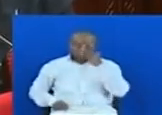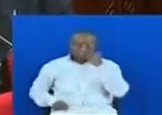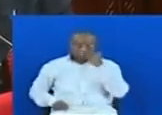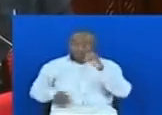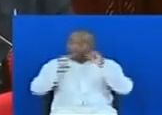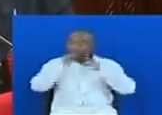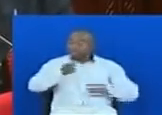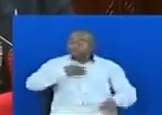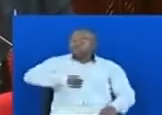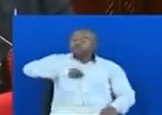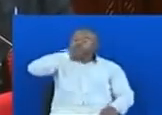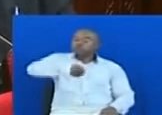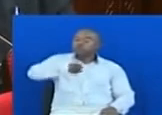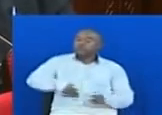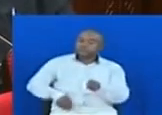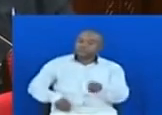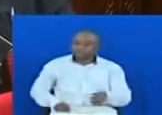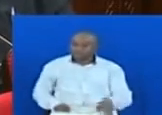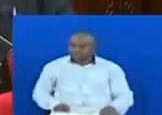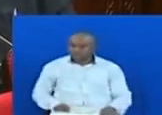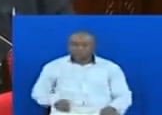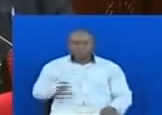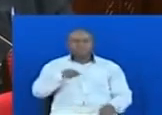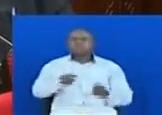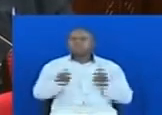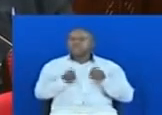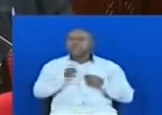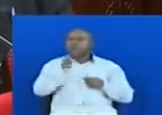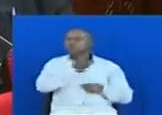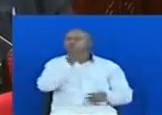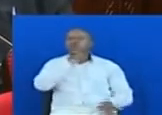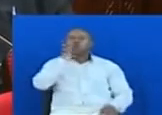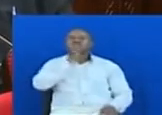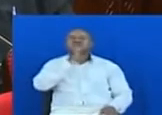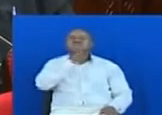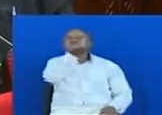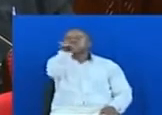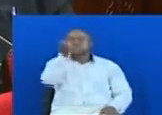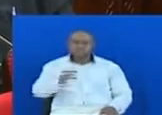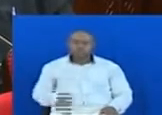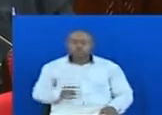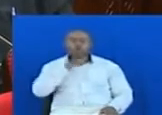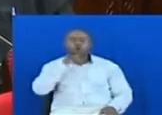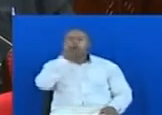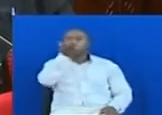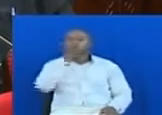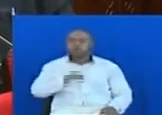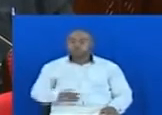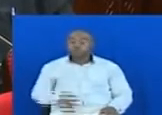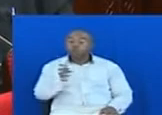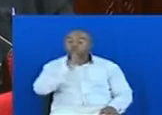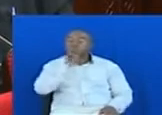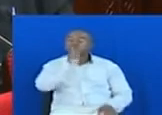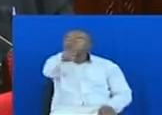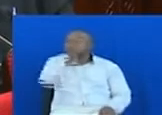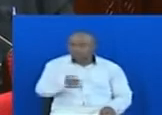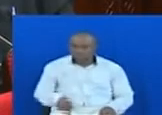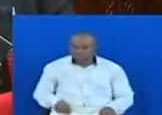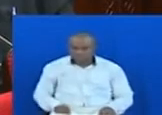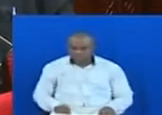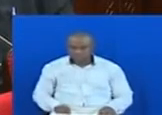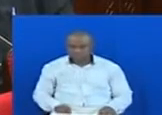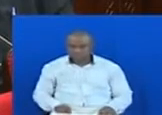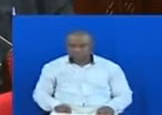tumpongeze kwa hali ya juu. Mimi nashangaa kuna watu wengine wanafiki, wanafiki. Unafiki tunao.